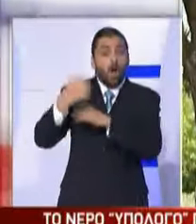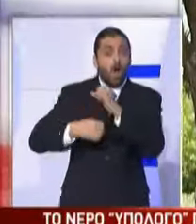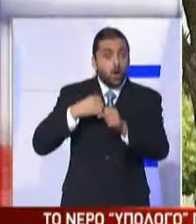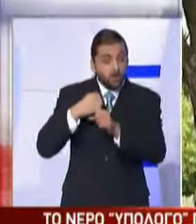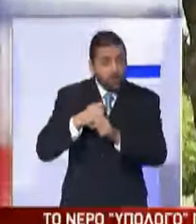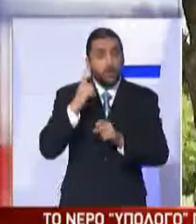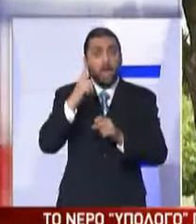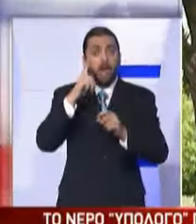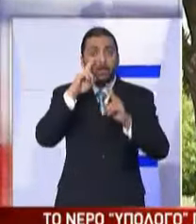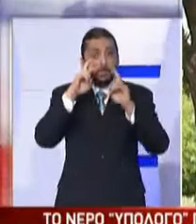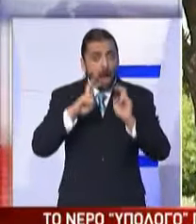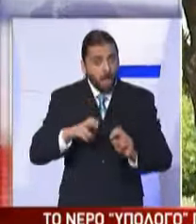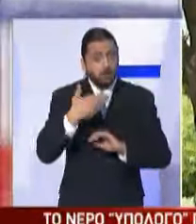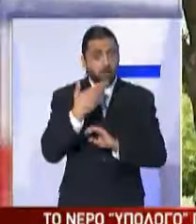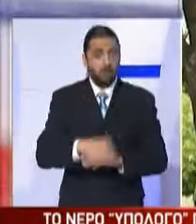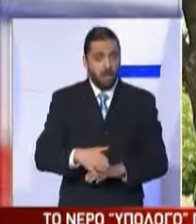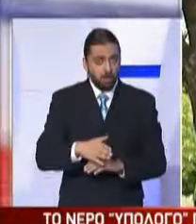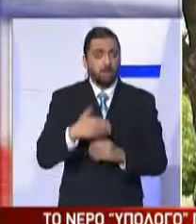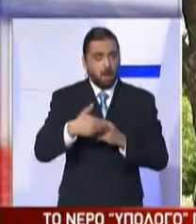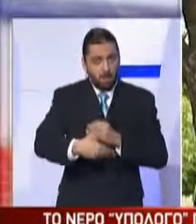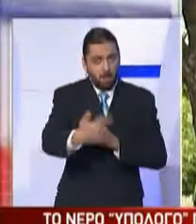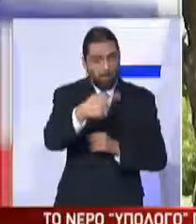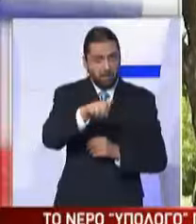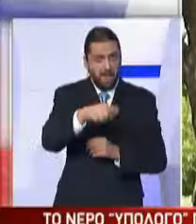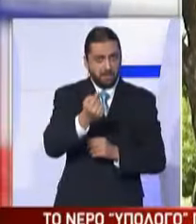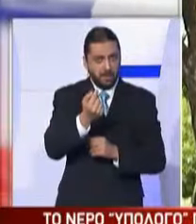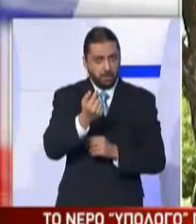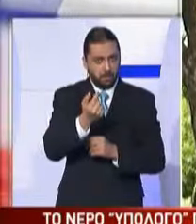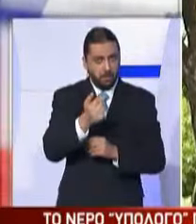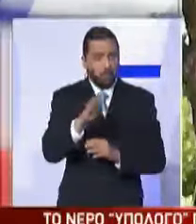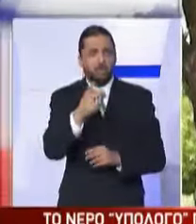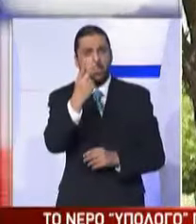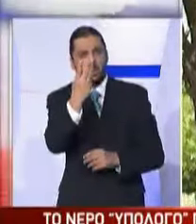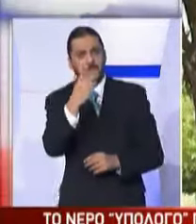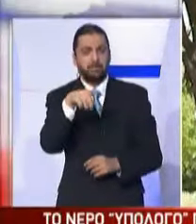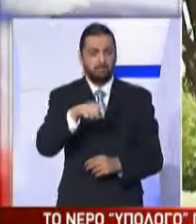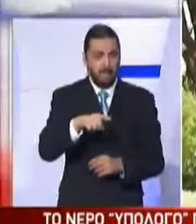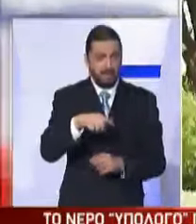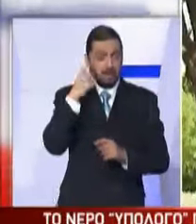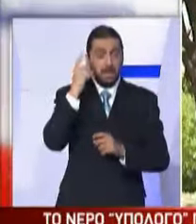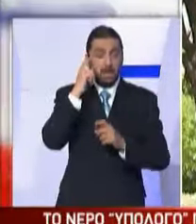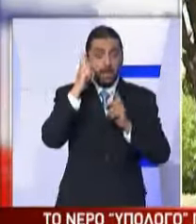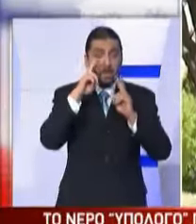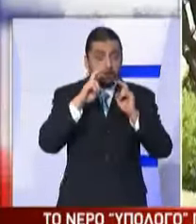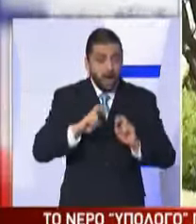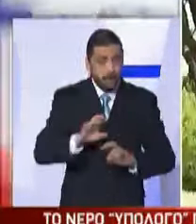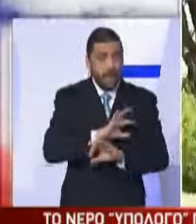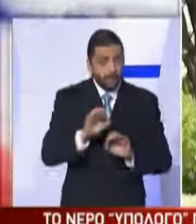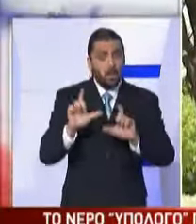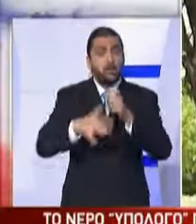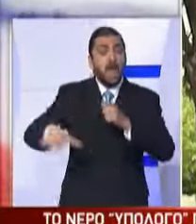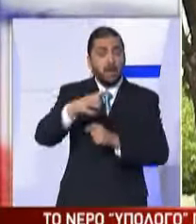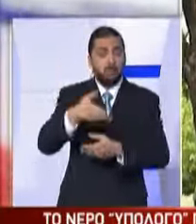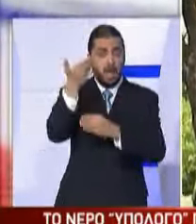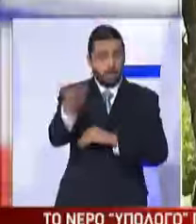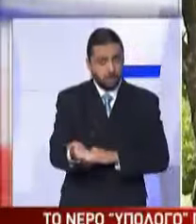μία μελέτη, την οποία είναι θέμα ημερών, όχι πάνω από 2-3 μέρες, θα την καταθέσουμε και στην περιφέρεια